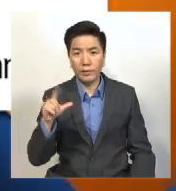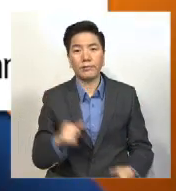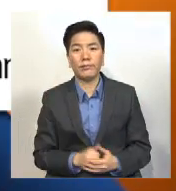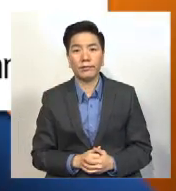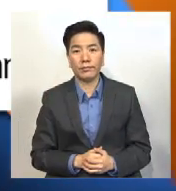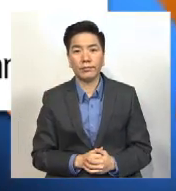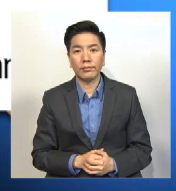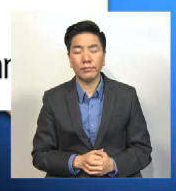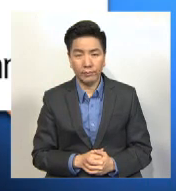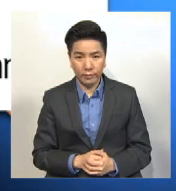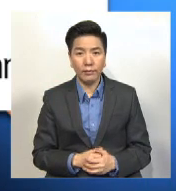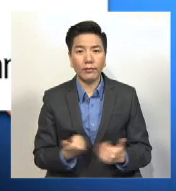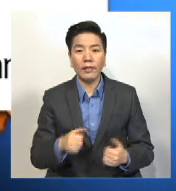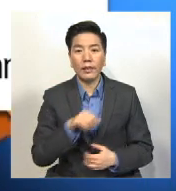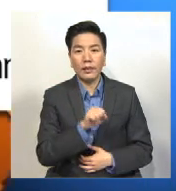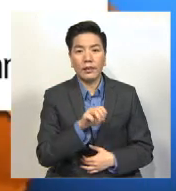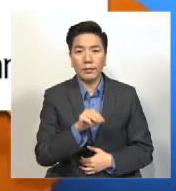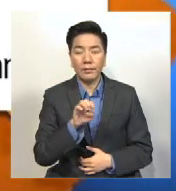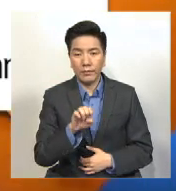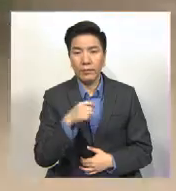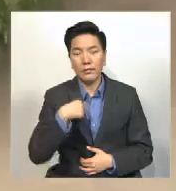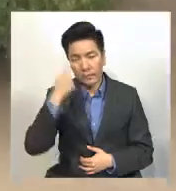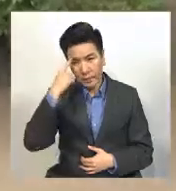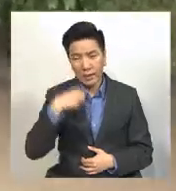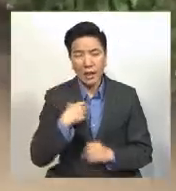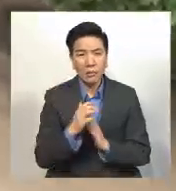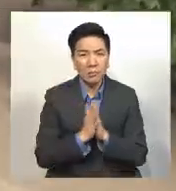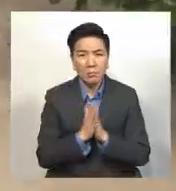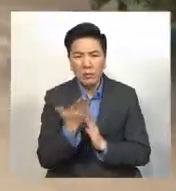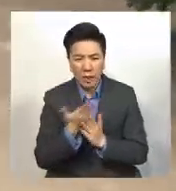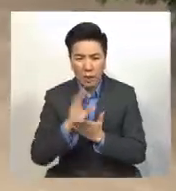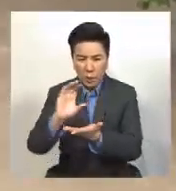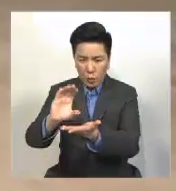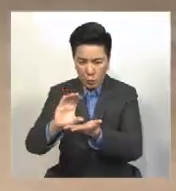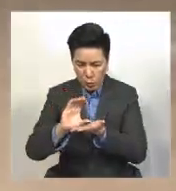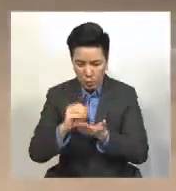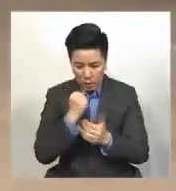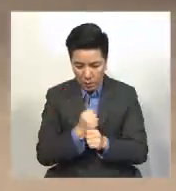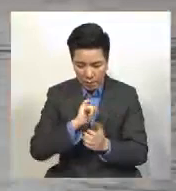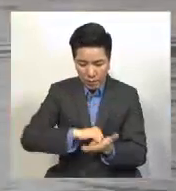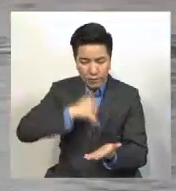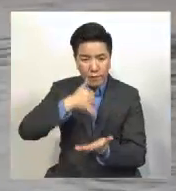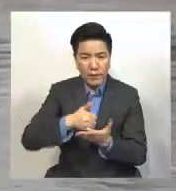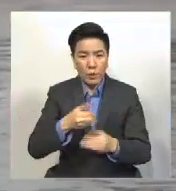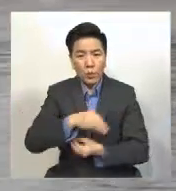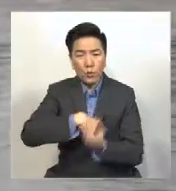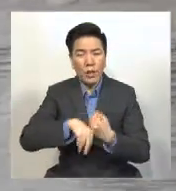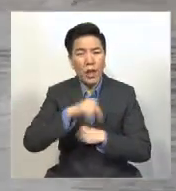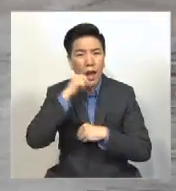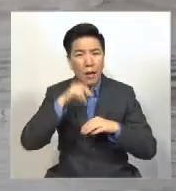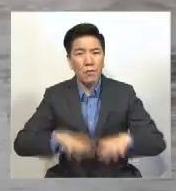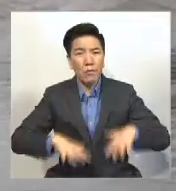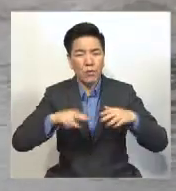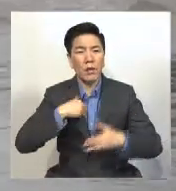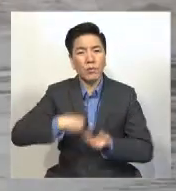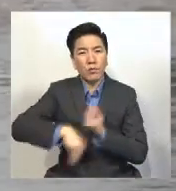าทนอกจากนั้นค่ะSME ที่ต้องการเงินทุนสำหรับมาเพิ่มศักยภาพธุรกิจหลังจากที่ประ